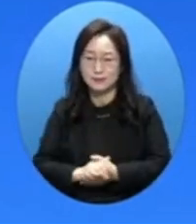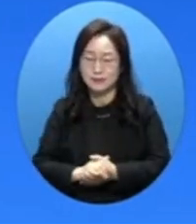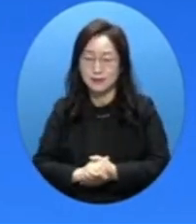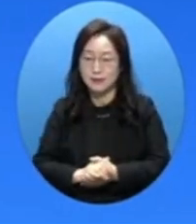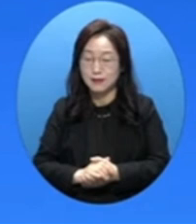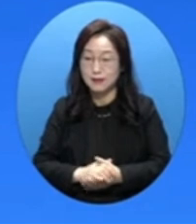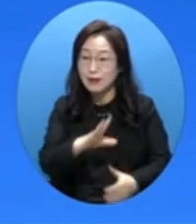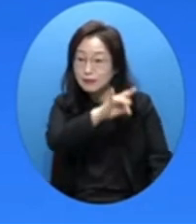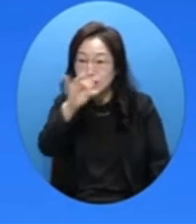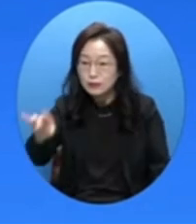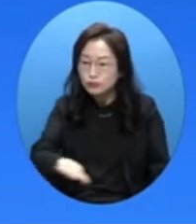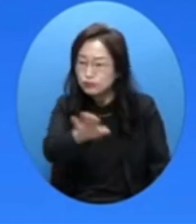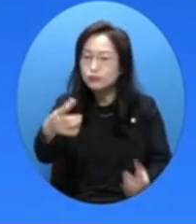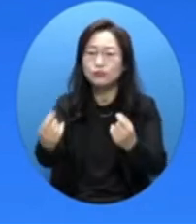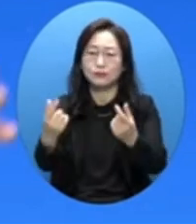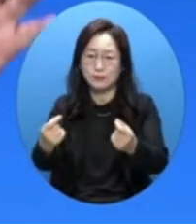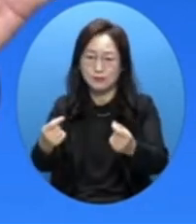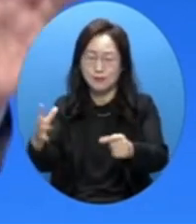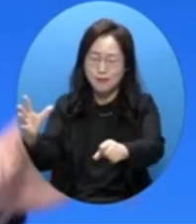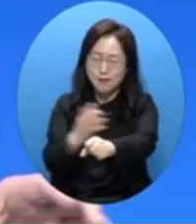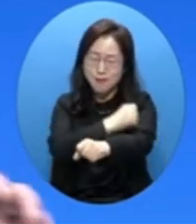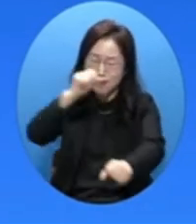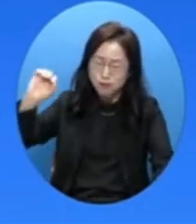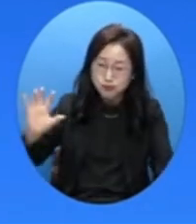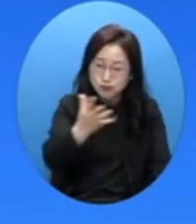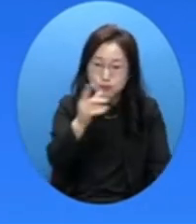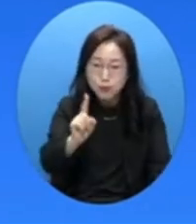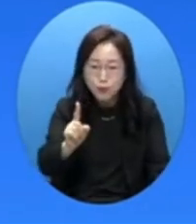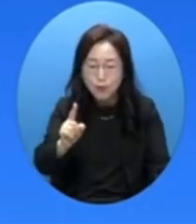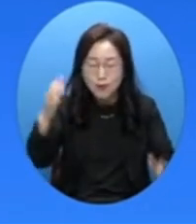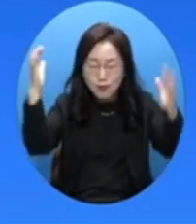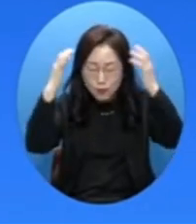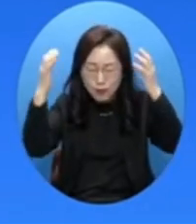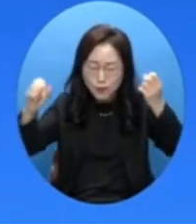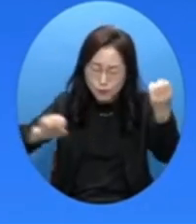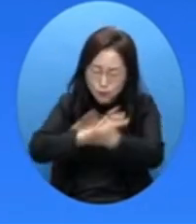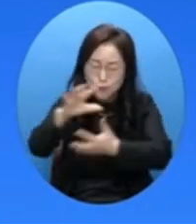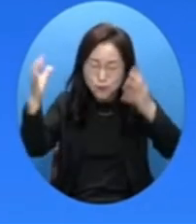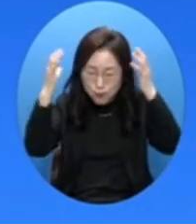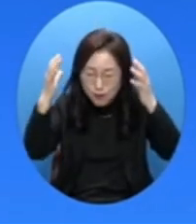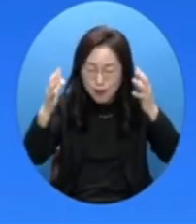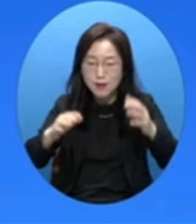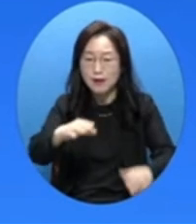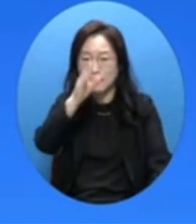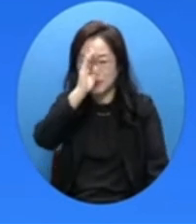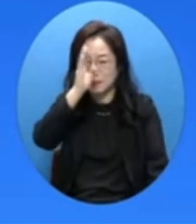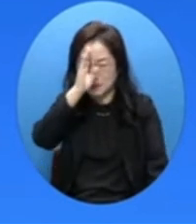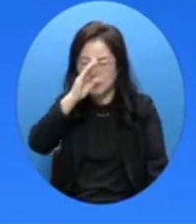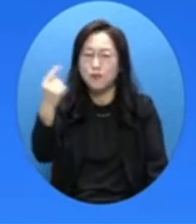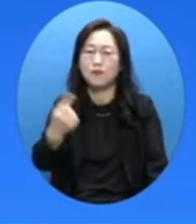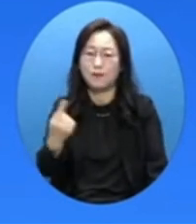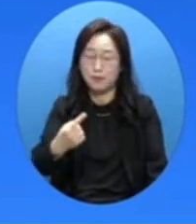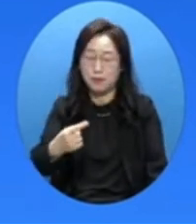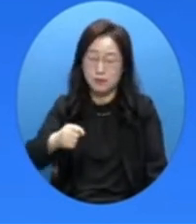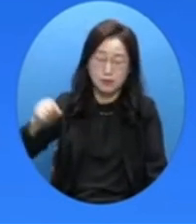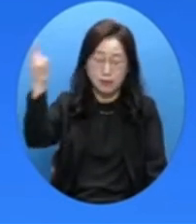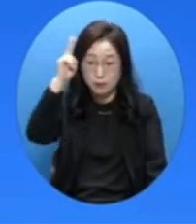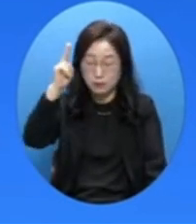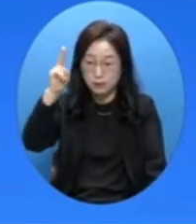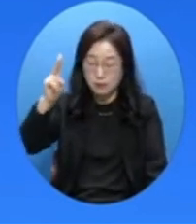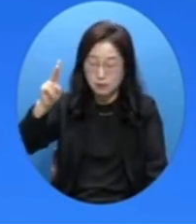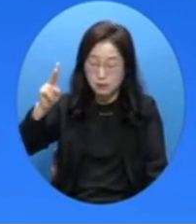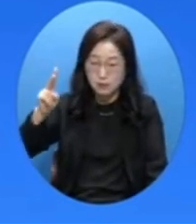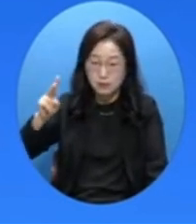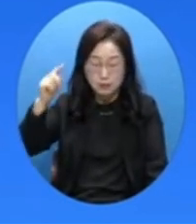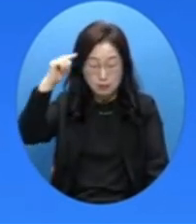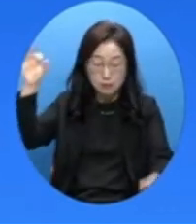때때로 우리에게 일하는 광풍이 불어옵니다. 시련의 광풍, 환란의 광풍, 질병의 광풍이 불어옵니다. 갑자기 불어오는 광풍을 우리